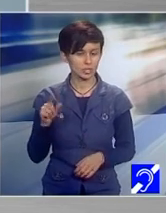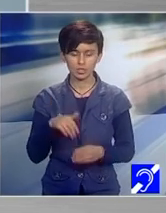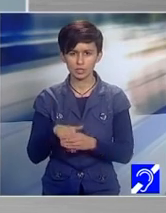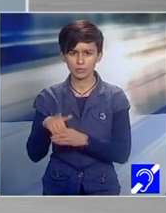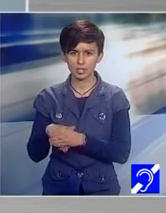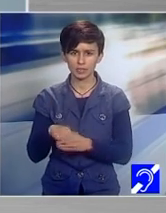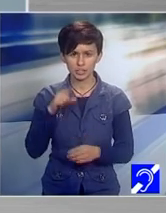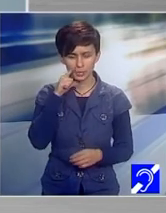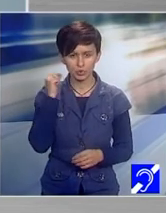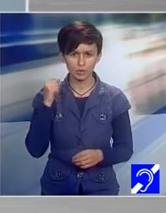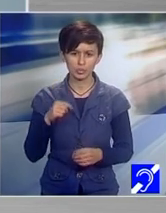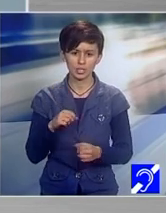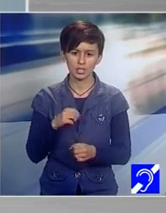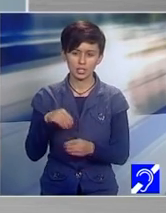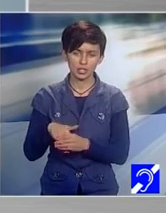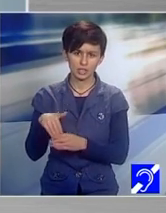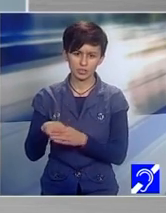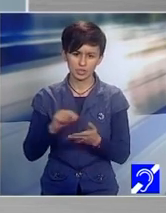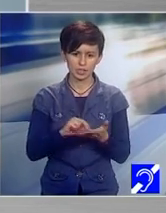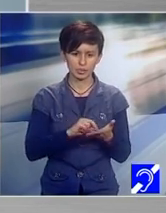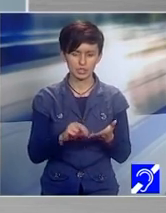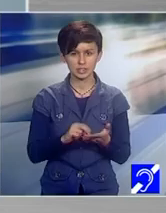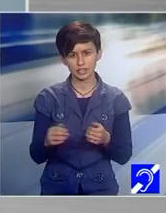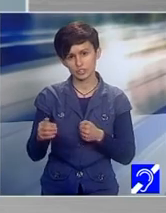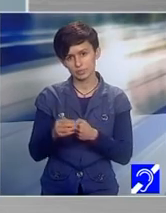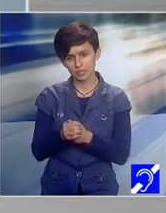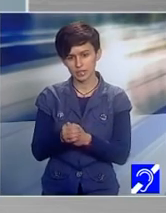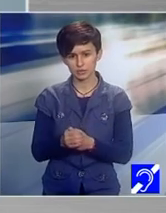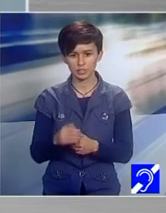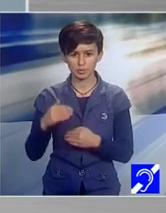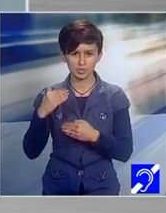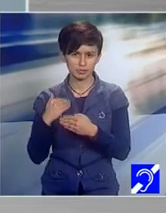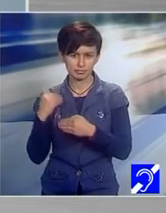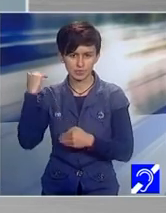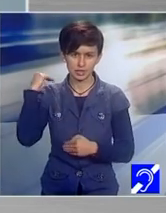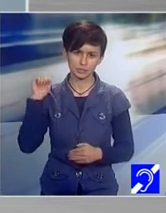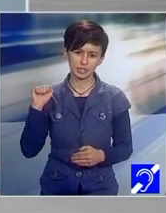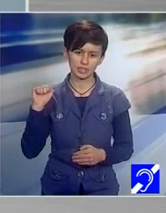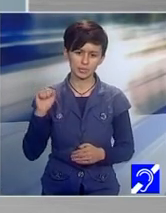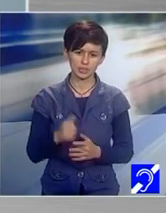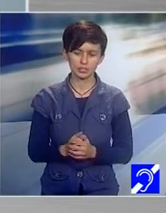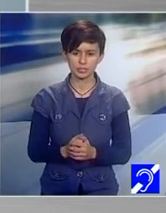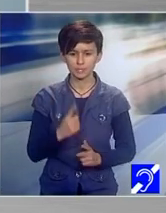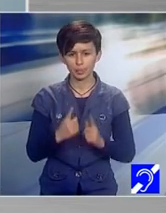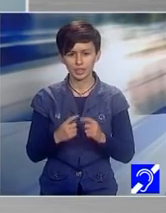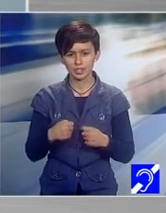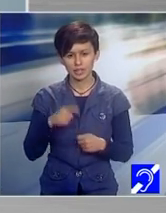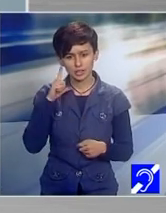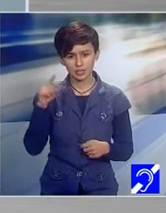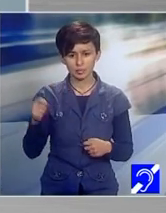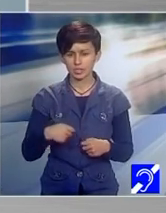votăm lista și ne ascundem în spatele partidului, da? Da. Deci dacă mergem, mergem cu toții. Dacă